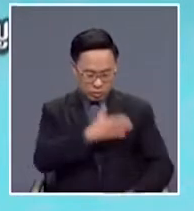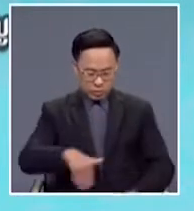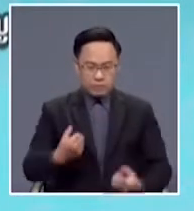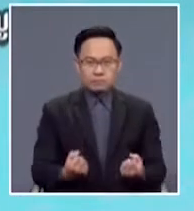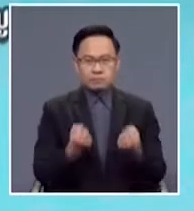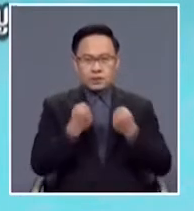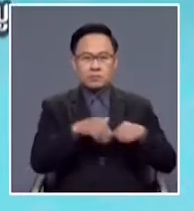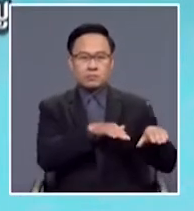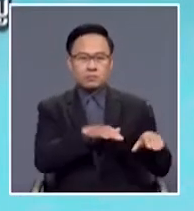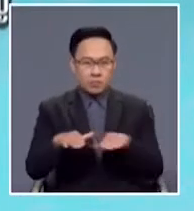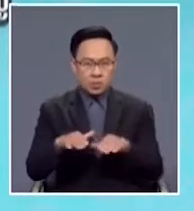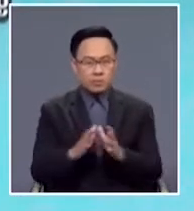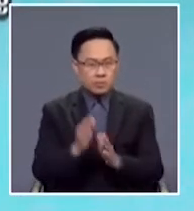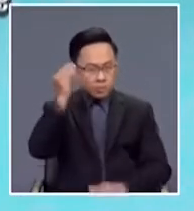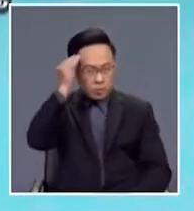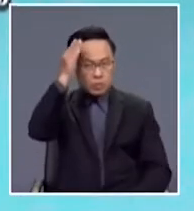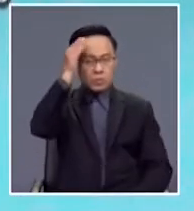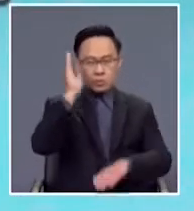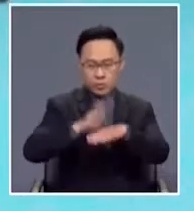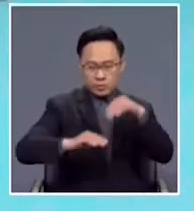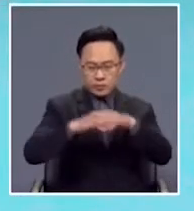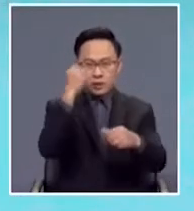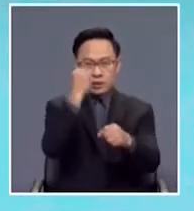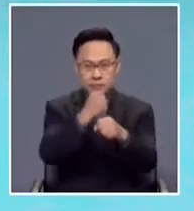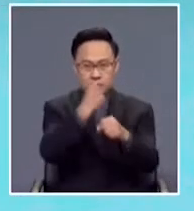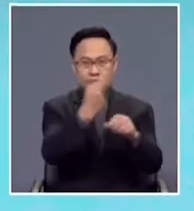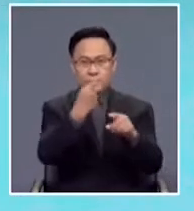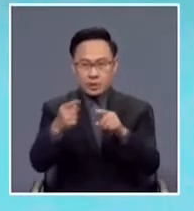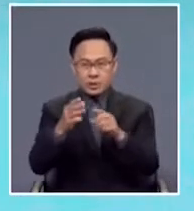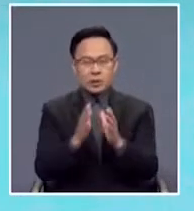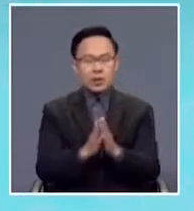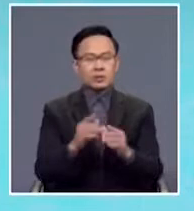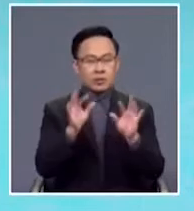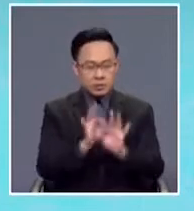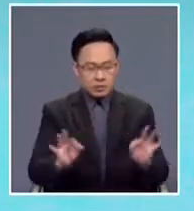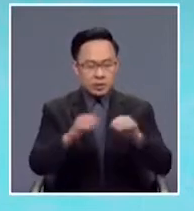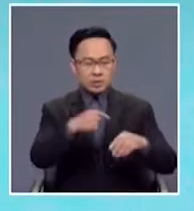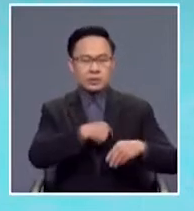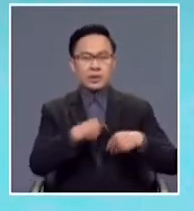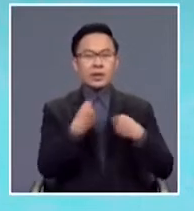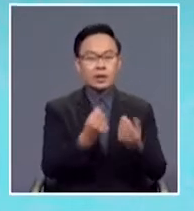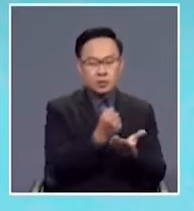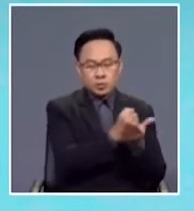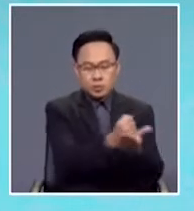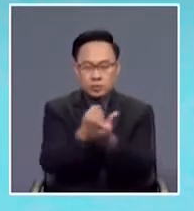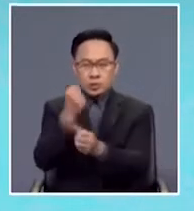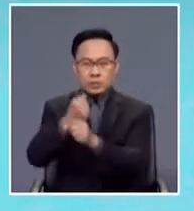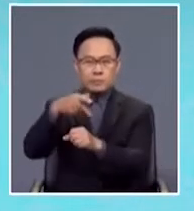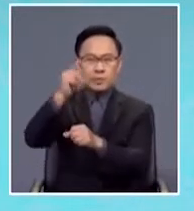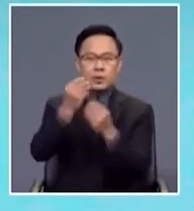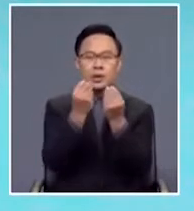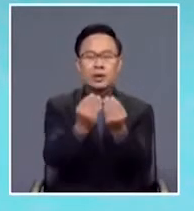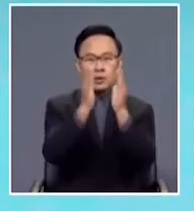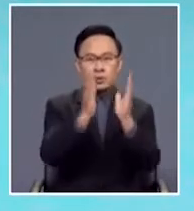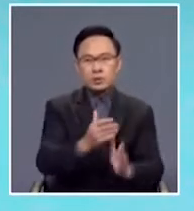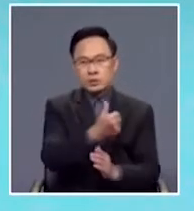มบูรณ์มีความรู้ความสามารถในการทำงานและรู้จักเสียสละที่จะบำเพ็ญตนให้เป็นประโยชน์ต่อผู้อื่นตลอด